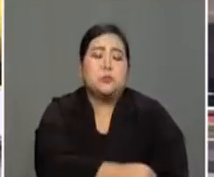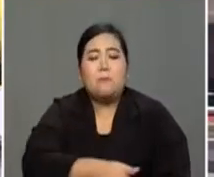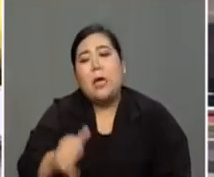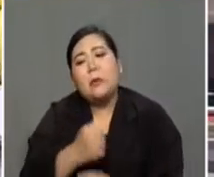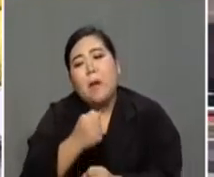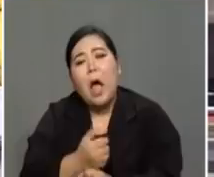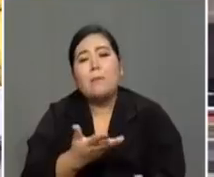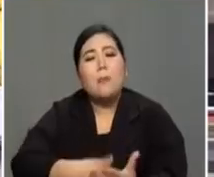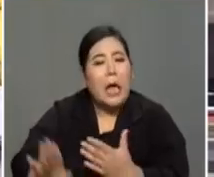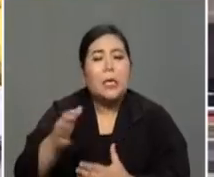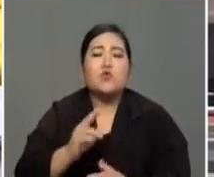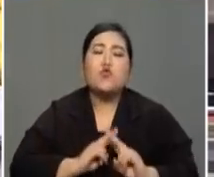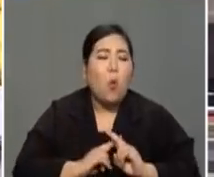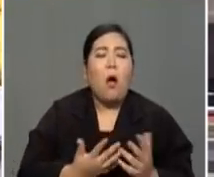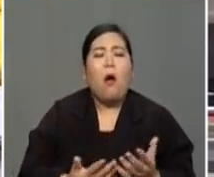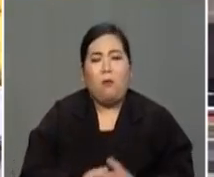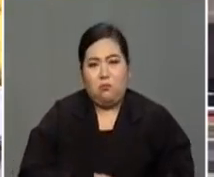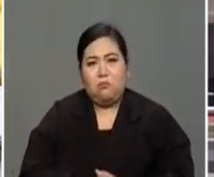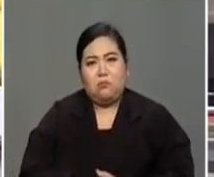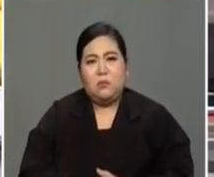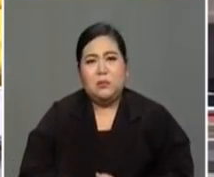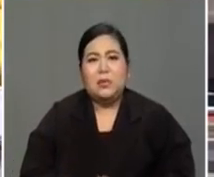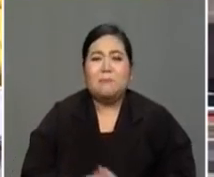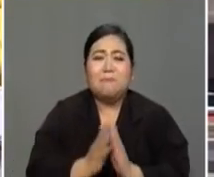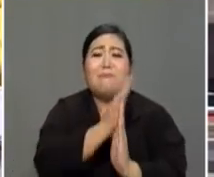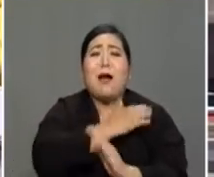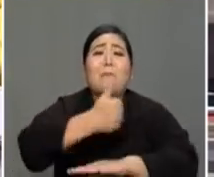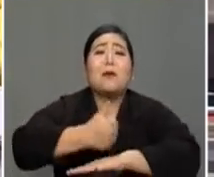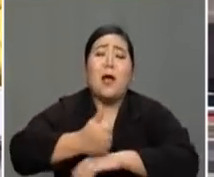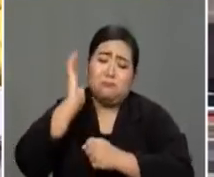อ้ยจะให้วัดจัดโปรโมชั่นเหร อขนาดนั้นเลย